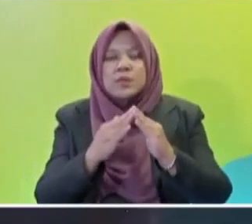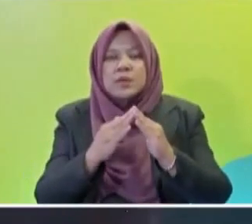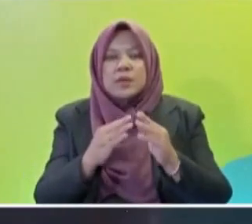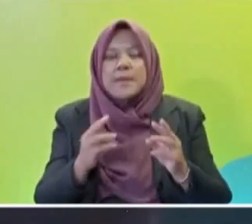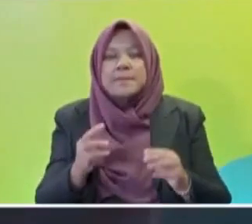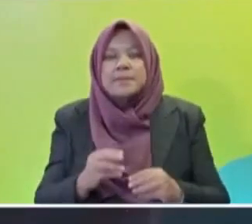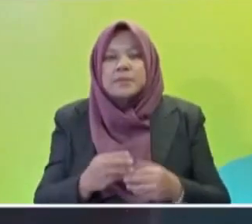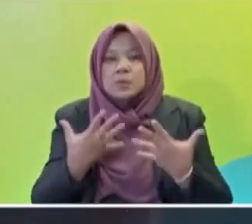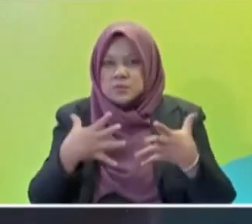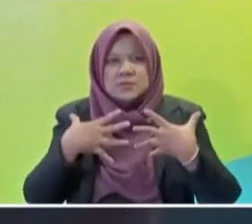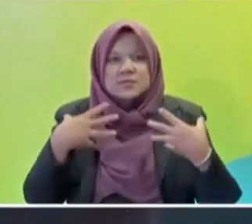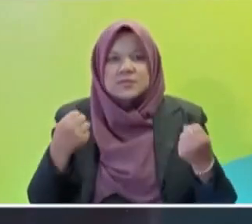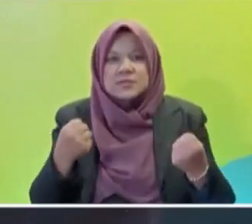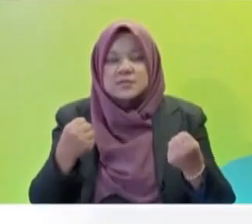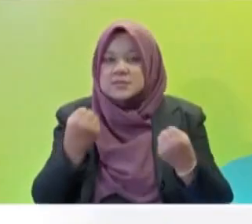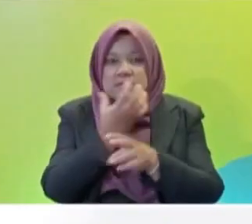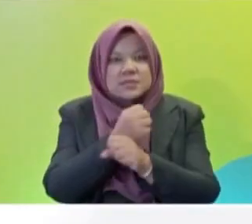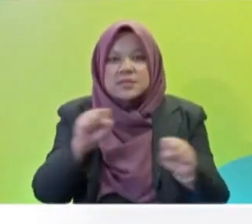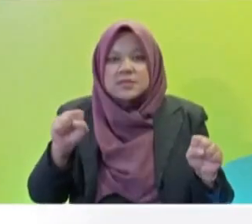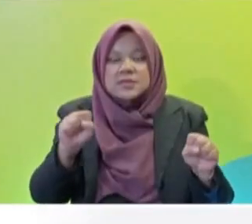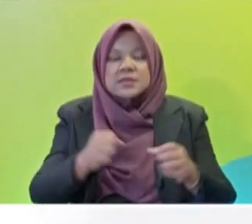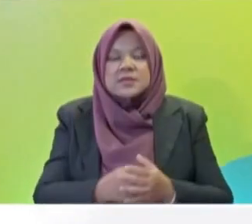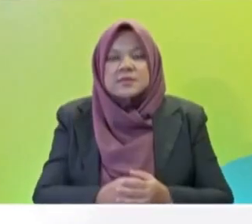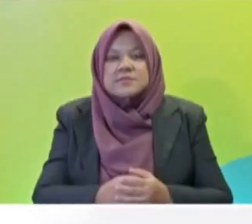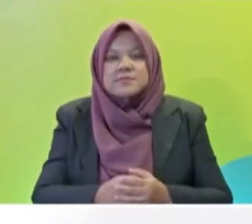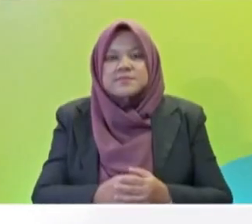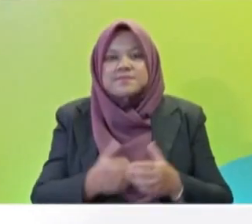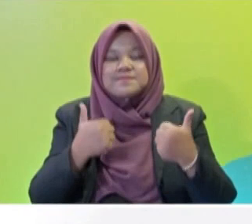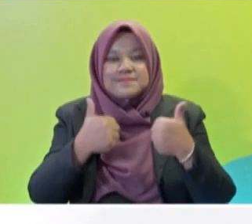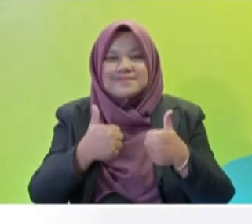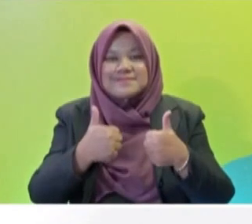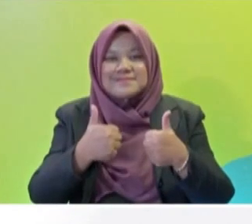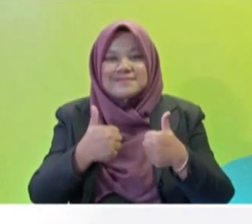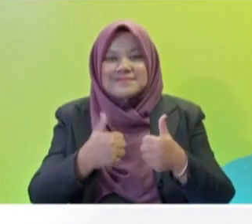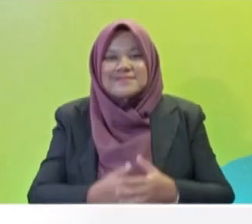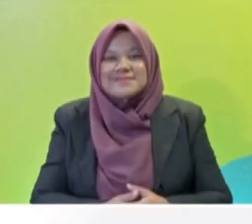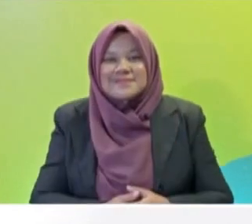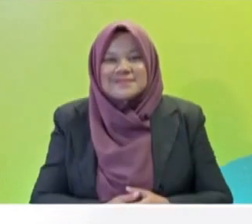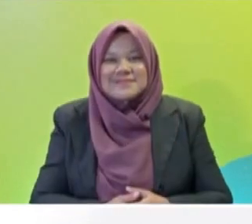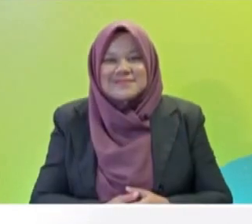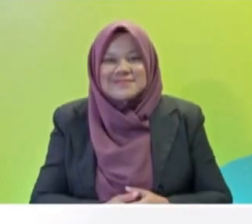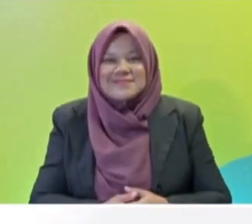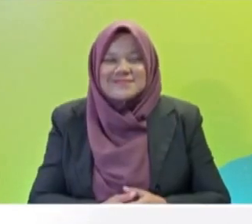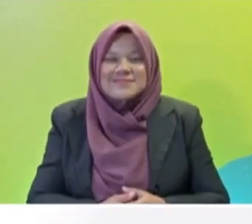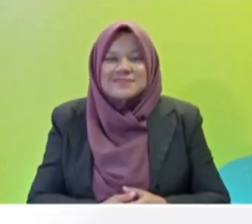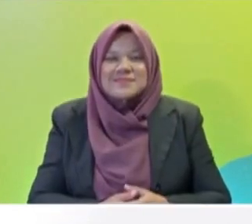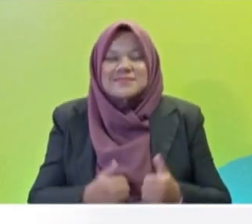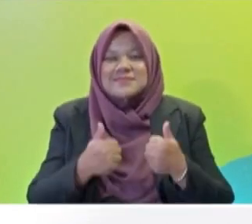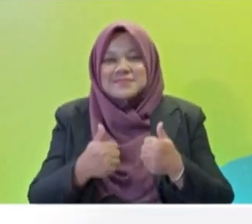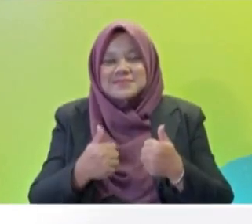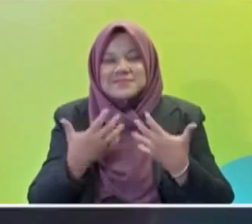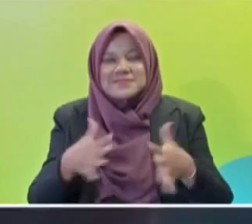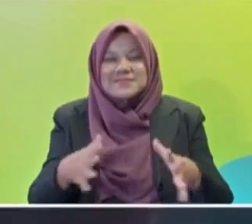bumi semudah itu untuk kasar ini kalau rasa dia boleh kasih dapat nah udah oke